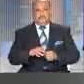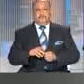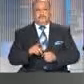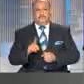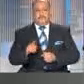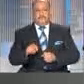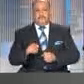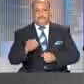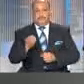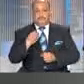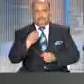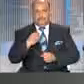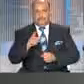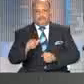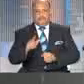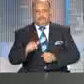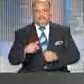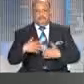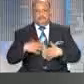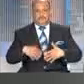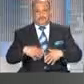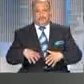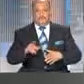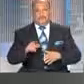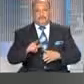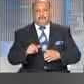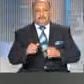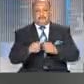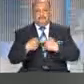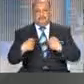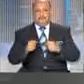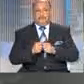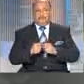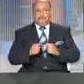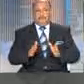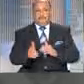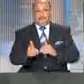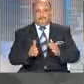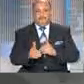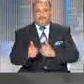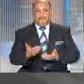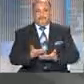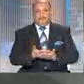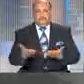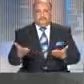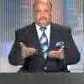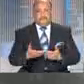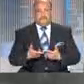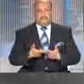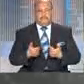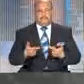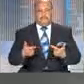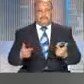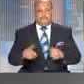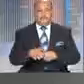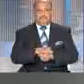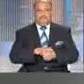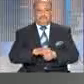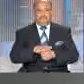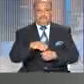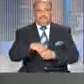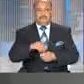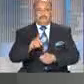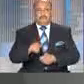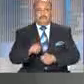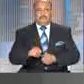اختلفت الآراء حول قيمة هذا الحدث الاقتصادي يبقى مهرجان التسوق في نسخته الحالية متنفسا